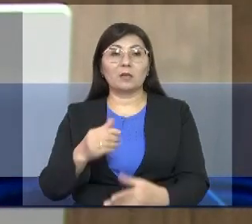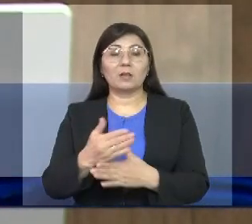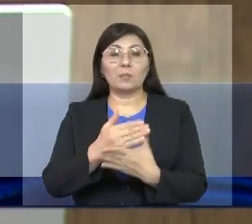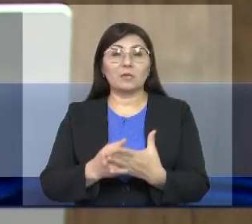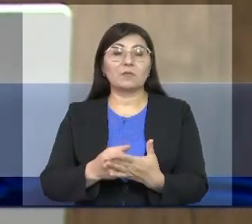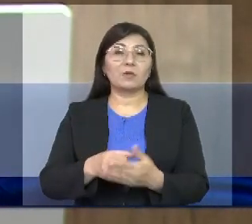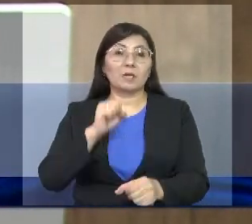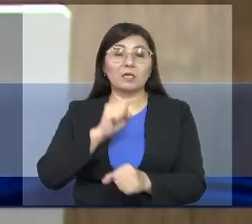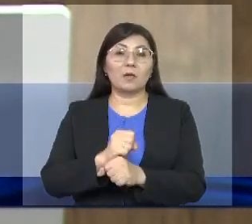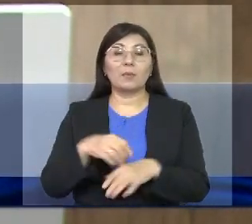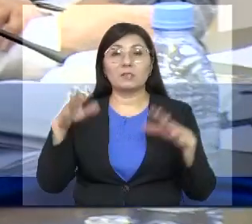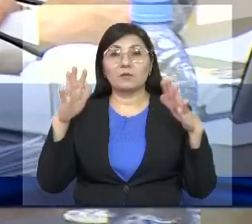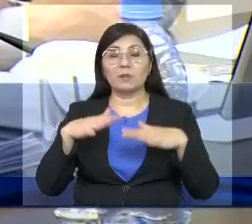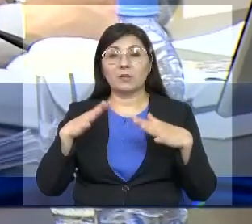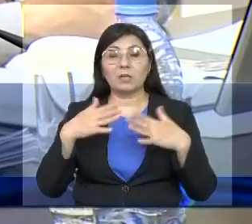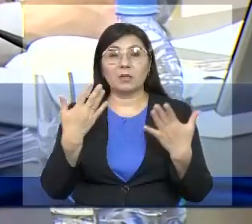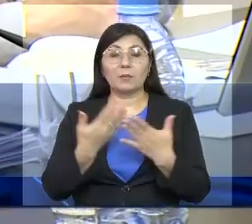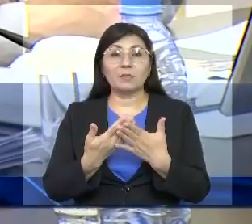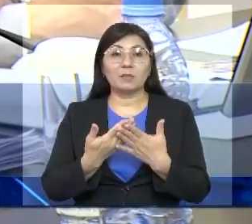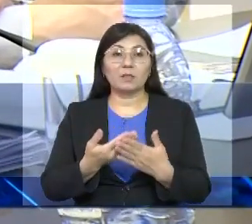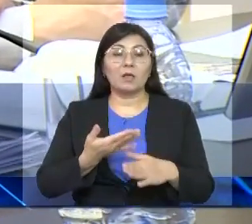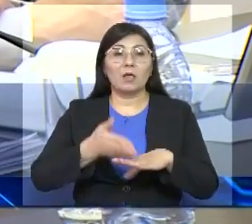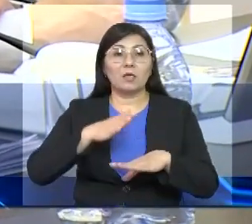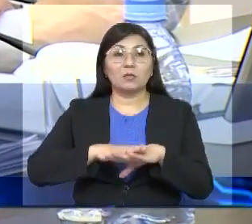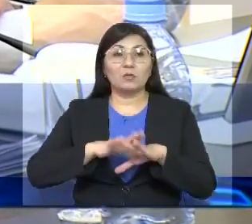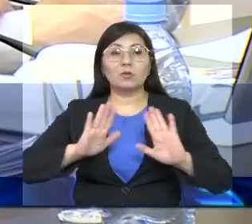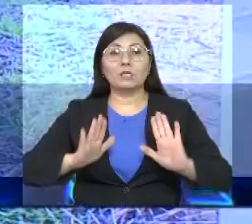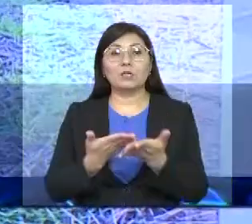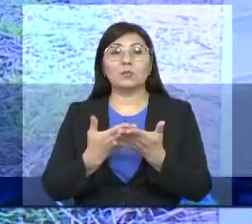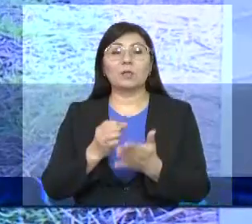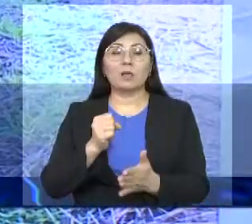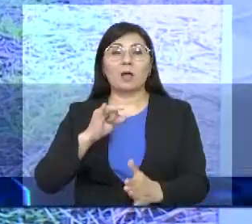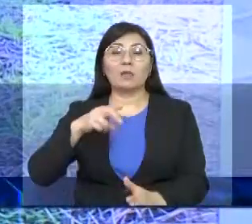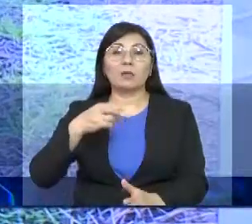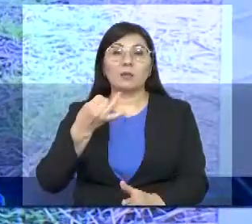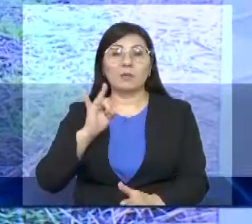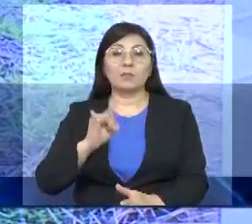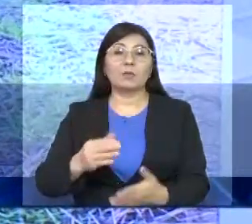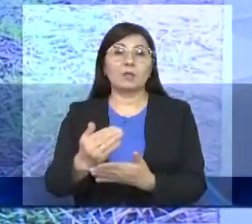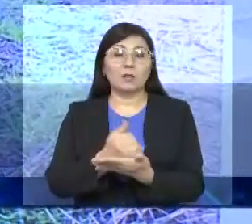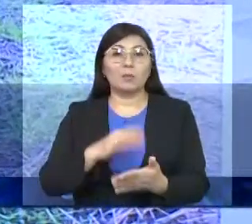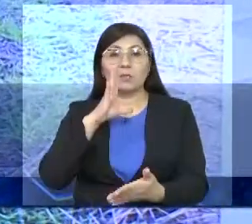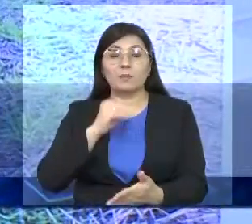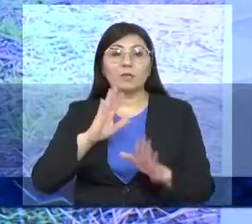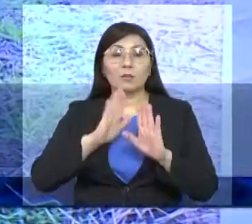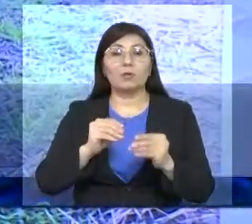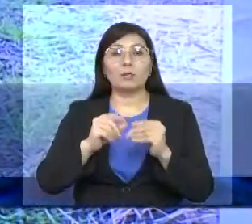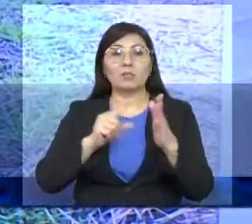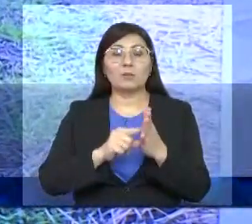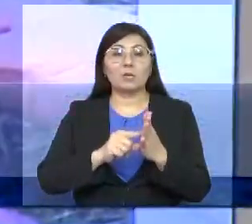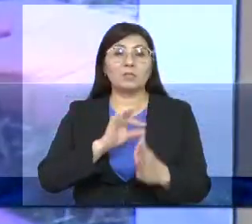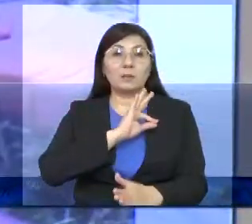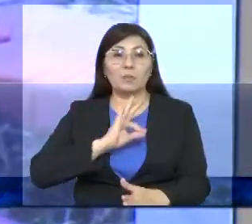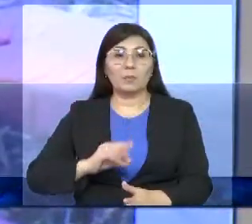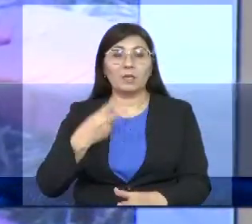урожая замедляют дожди особо сложная ситуация в этикевийском районе где на сегодня убрано лишь около 17 % площади зерновых культур